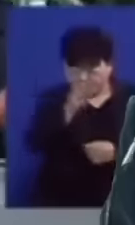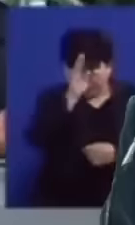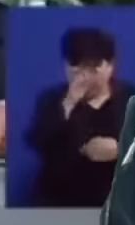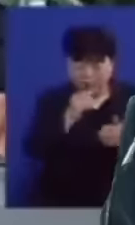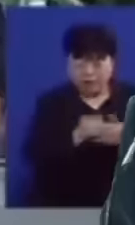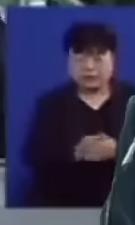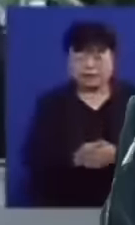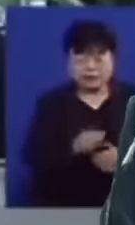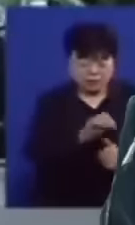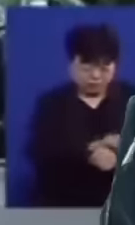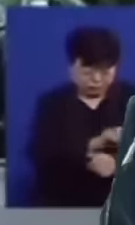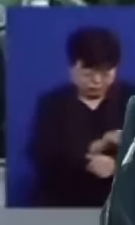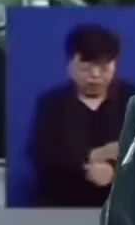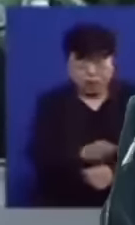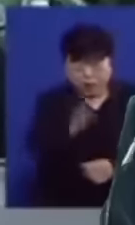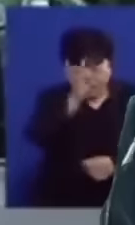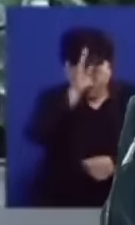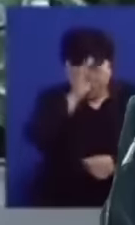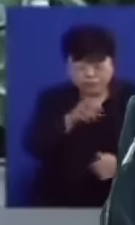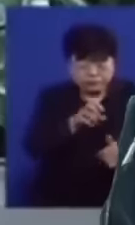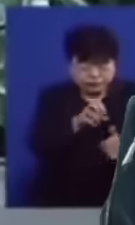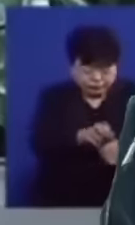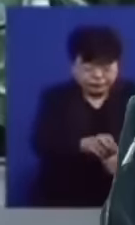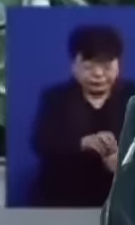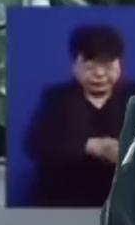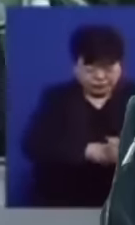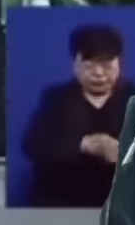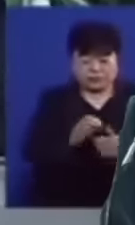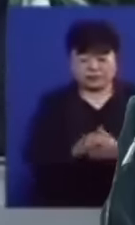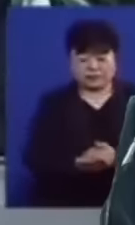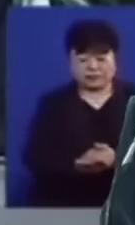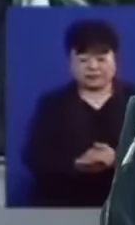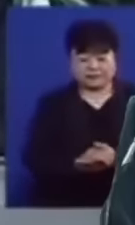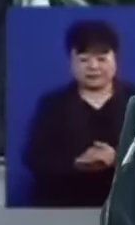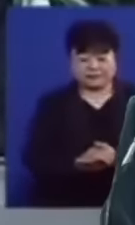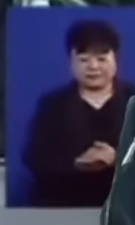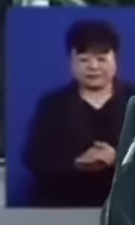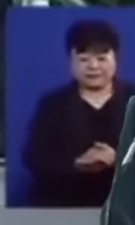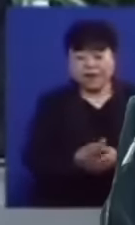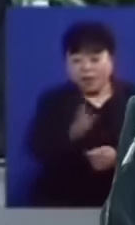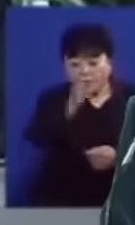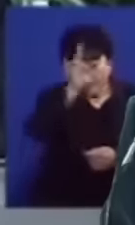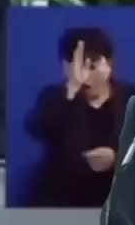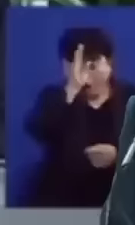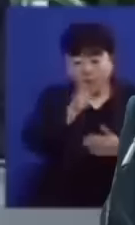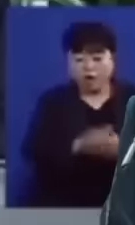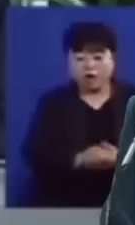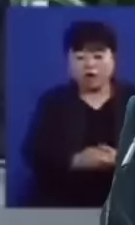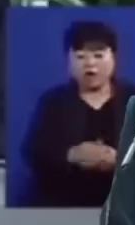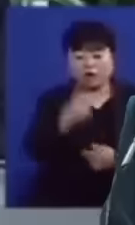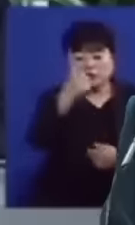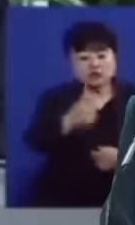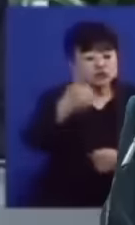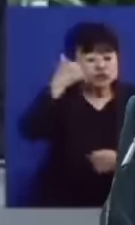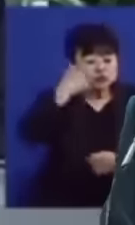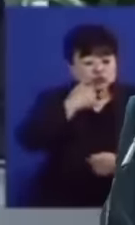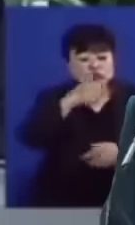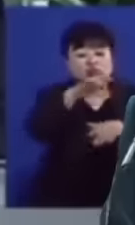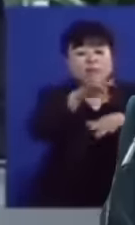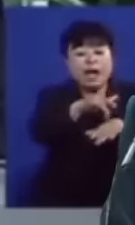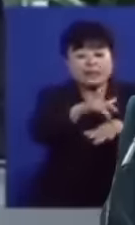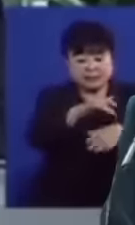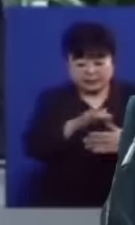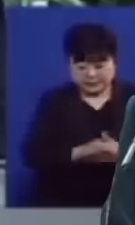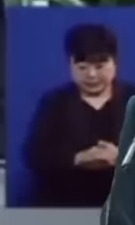여러분 들어붙고 병이 여러분 물고 찍고 하지만은 하나 아십시오. 병의 주인은 누구냐?